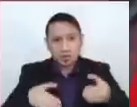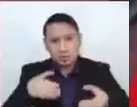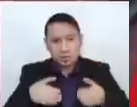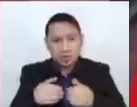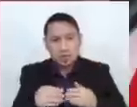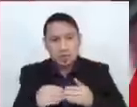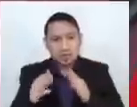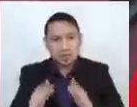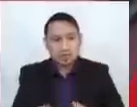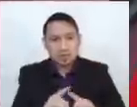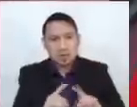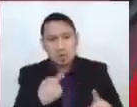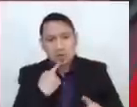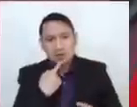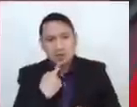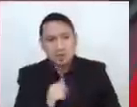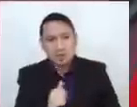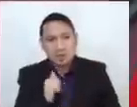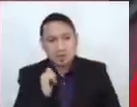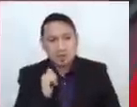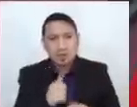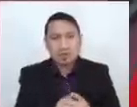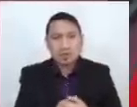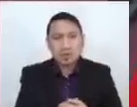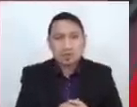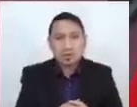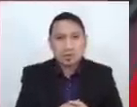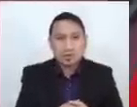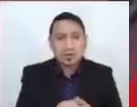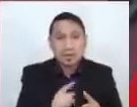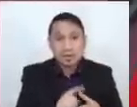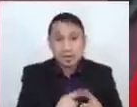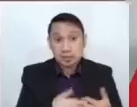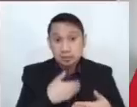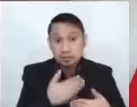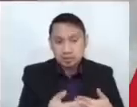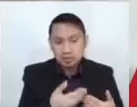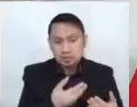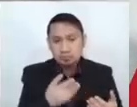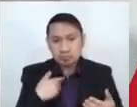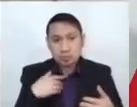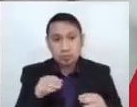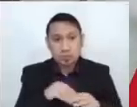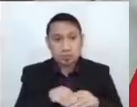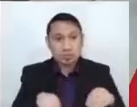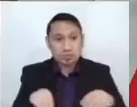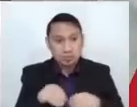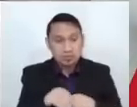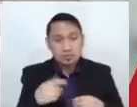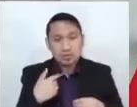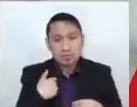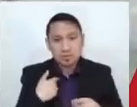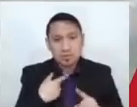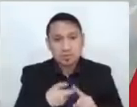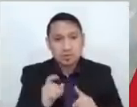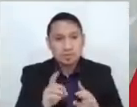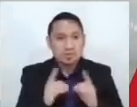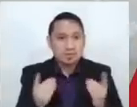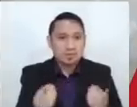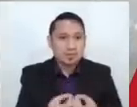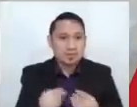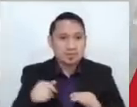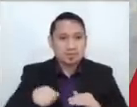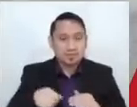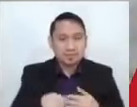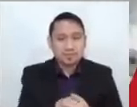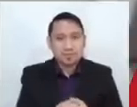Tapos, si Labor Secretary Leo Kisumbing ang papalis sa iyo sa Department of Justice. Sabi ko doon. Siyempre, tango-tango